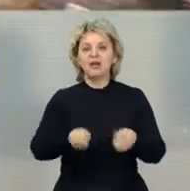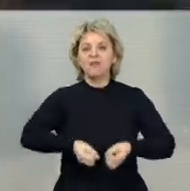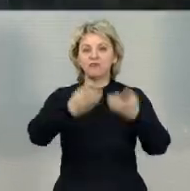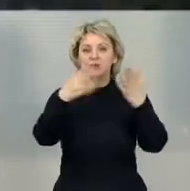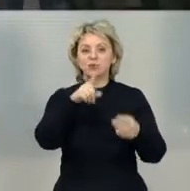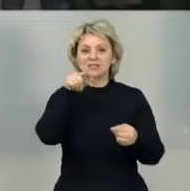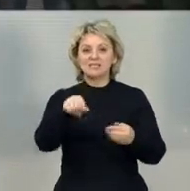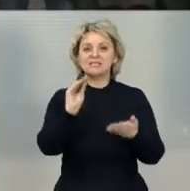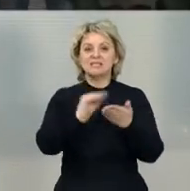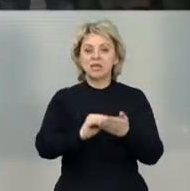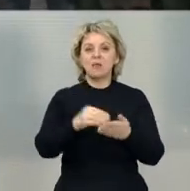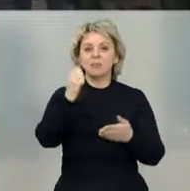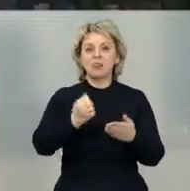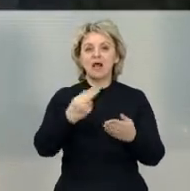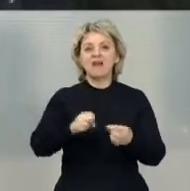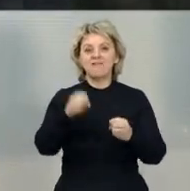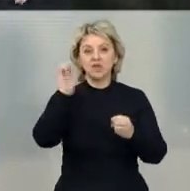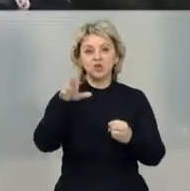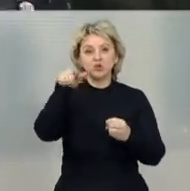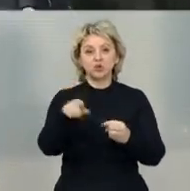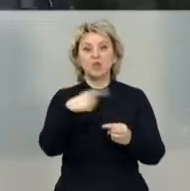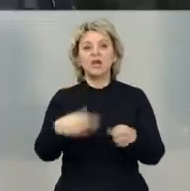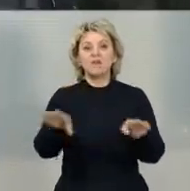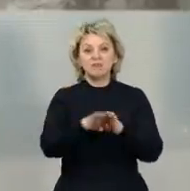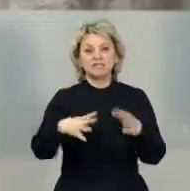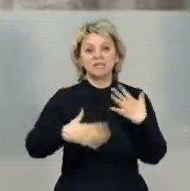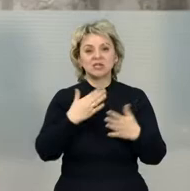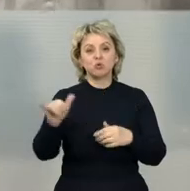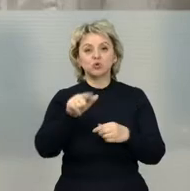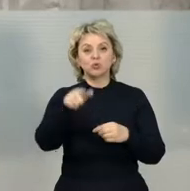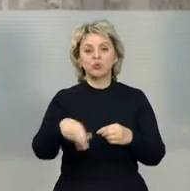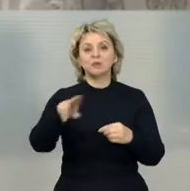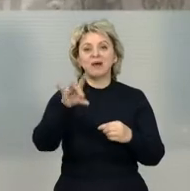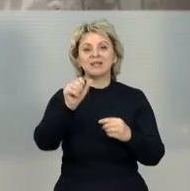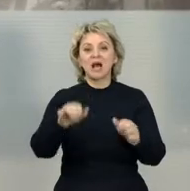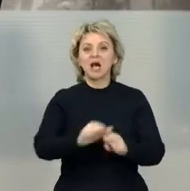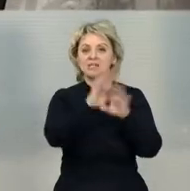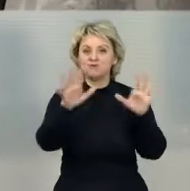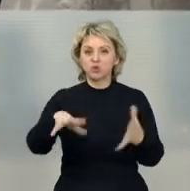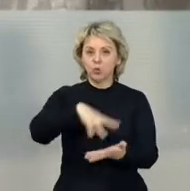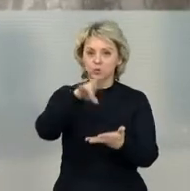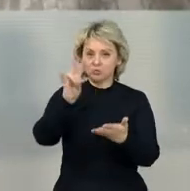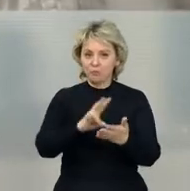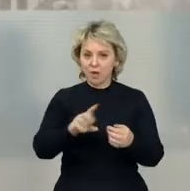голубей, символ Благовещения, совпавшего в этом году со Страстной субботой, патриарх освящает куличи и Пасху.